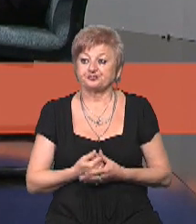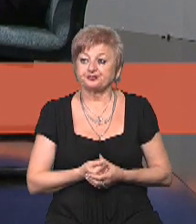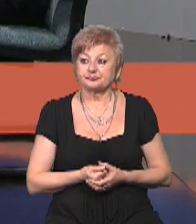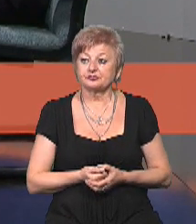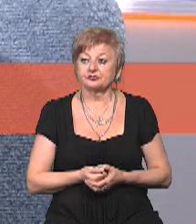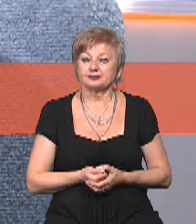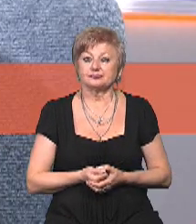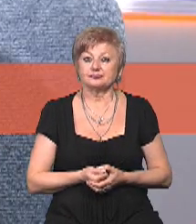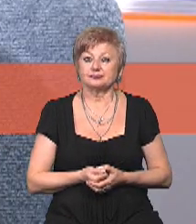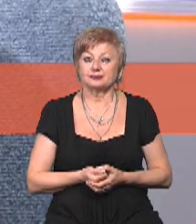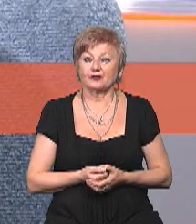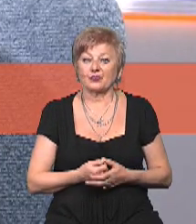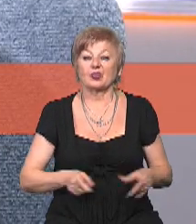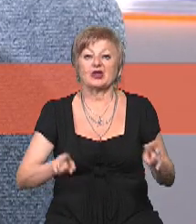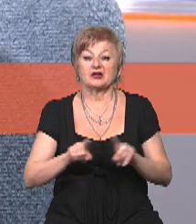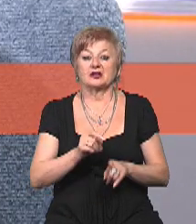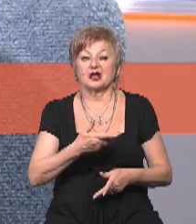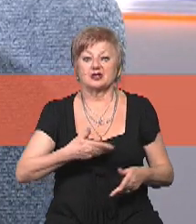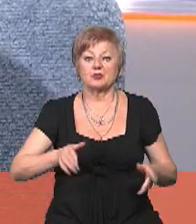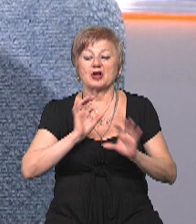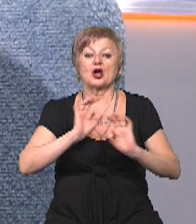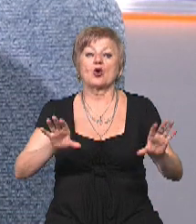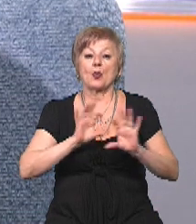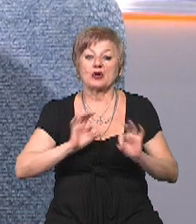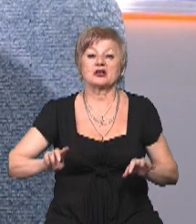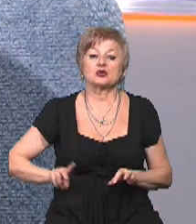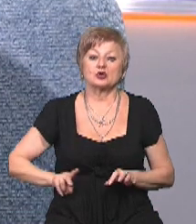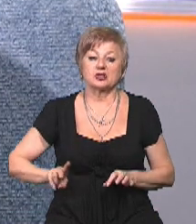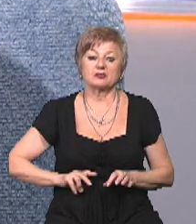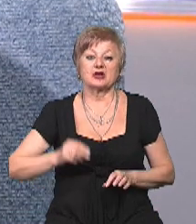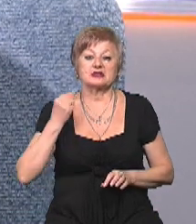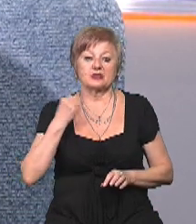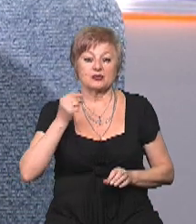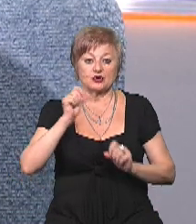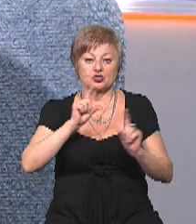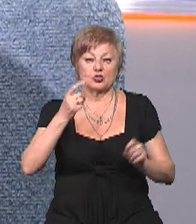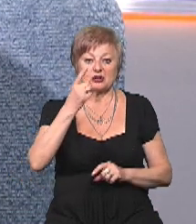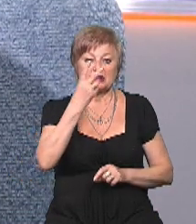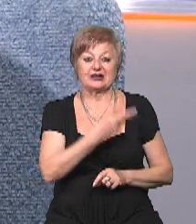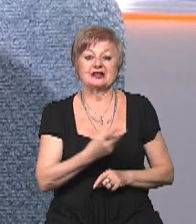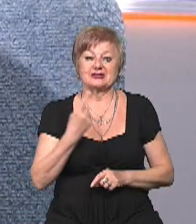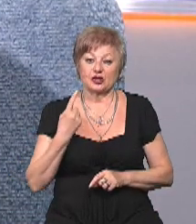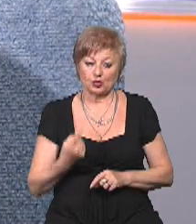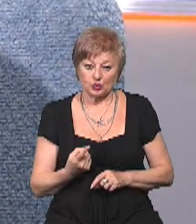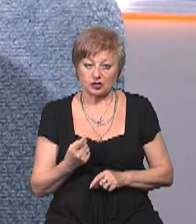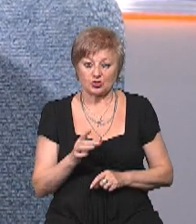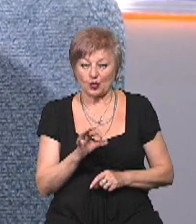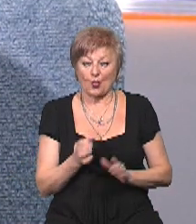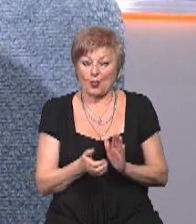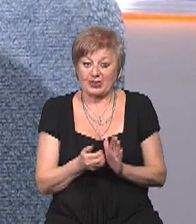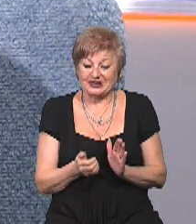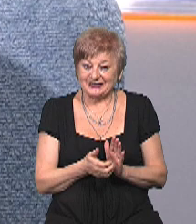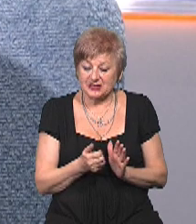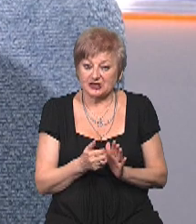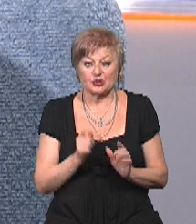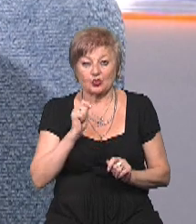стає. Також ми маємо коментар від директора Запорізької гімназії номер 31 стосовно недоліків та переваг нової